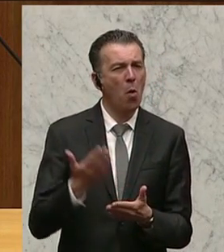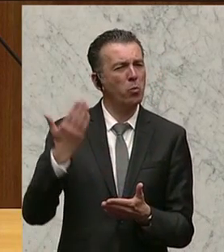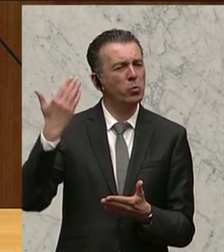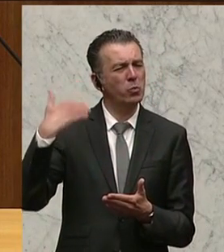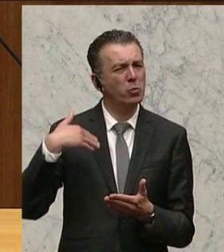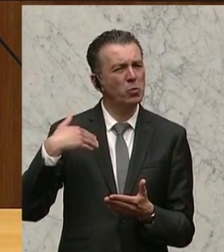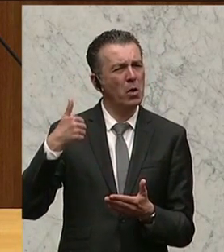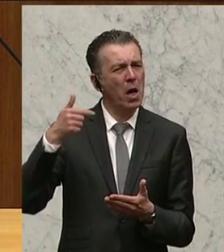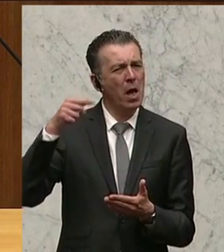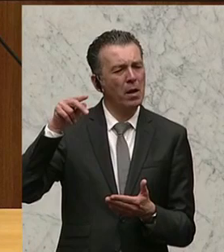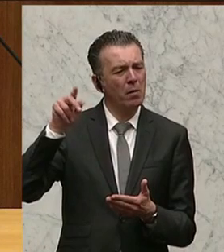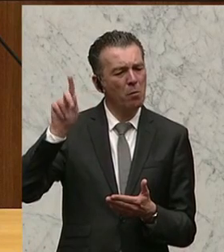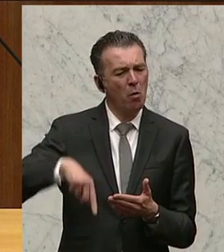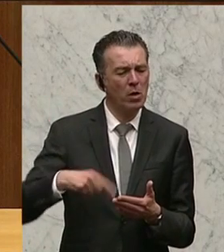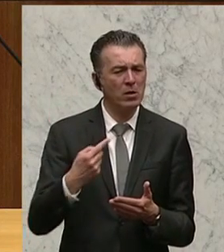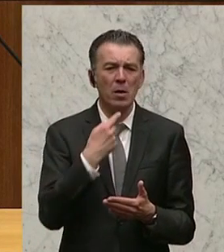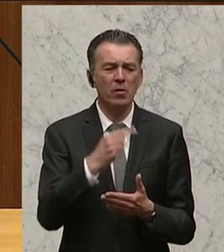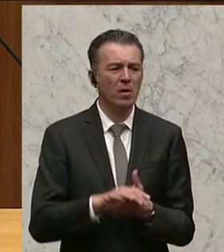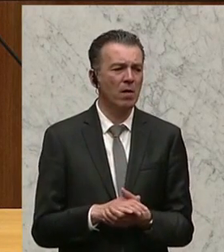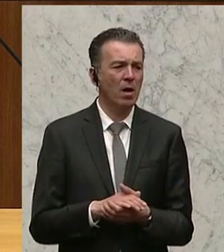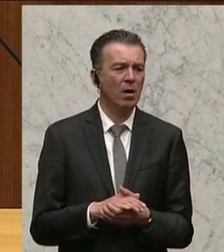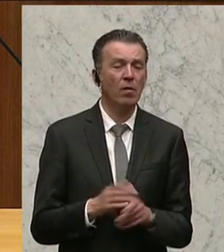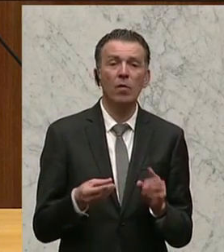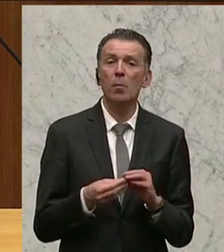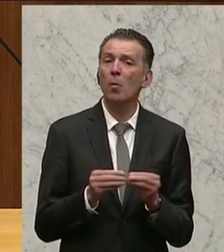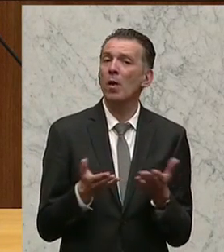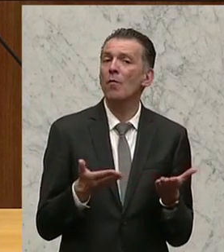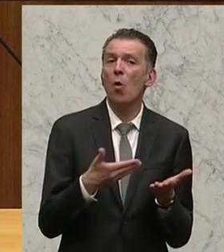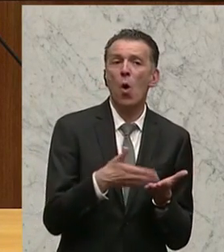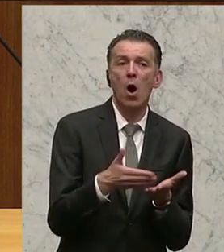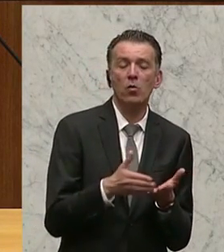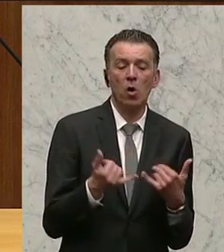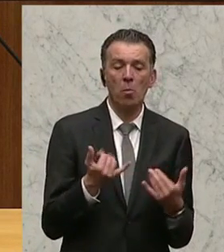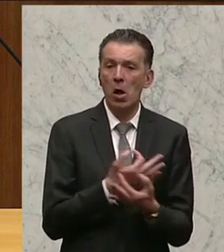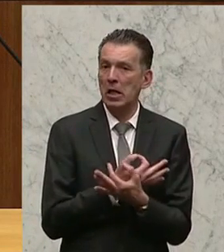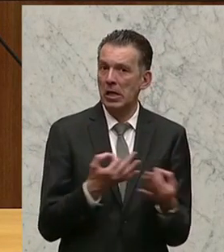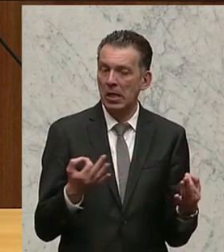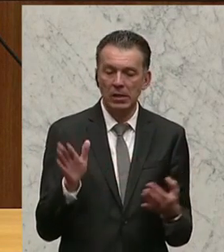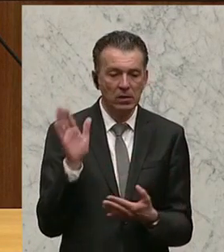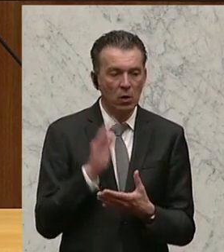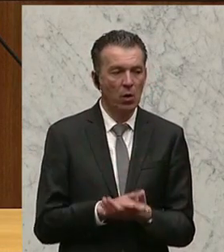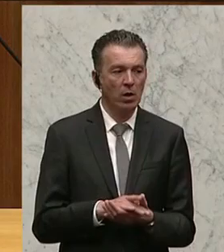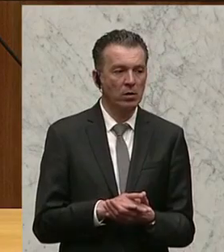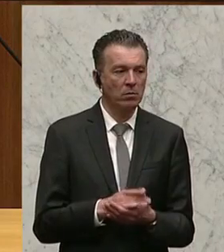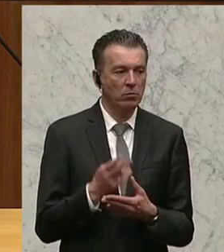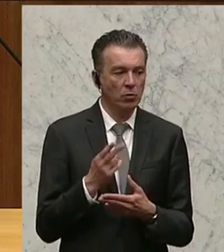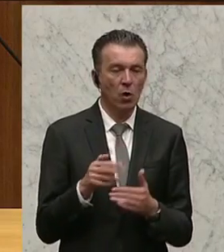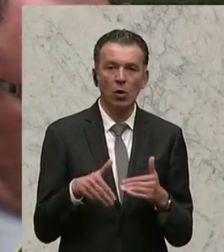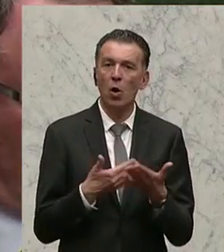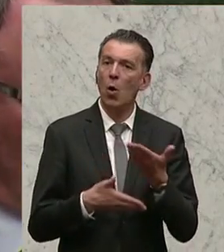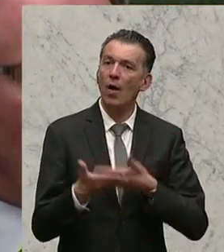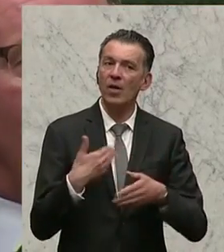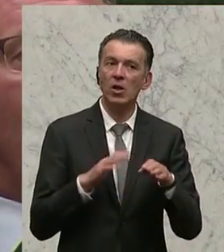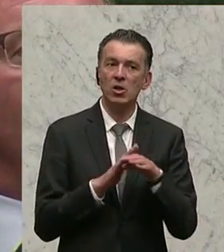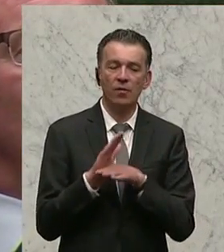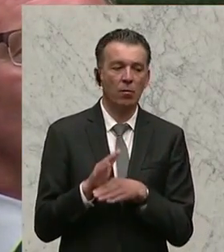Monaten derjenige, der gesagt hat, wir haben ein Ausgabenproblem, von dem ist jetzt heute nichts mehr zu hören. Ich habe mir das Programm, das neue